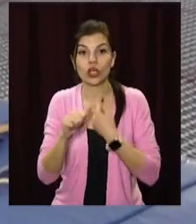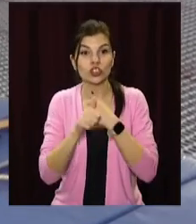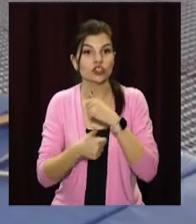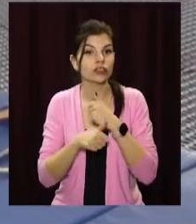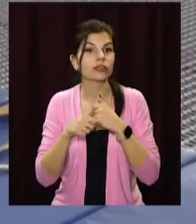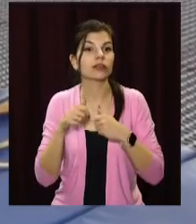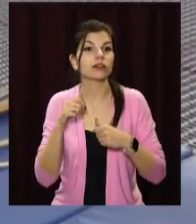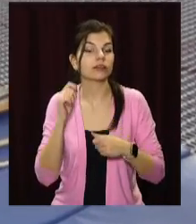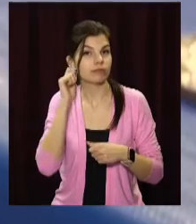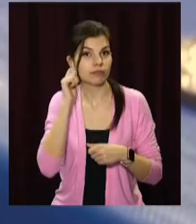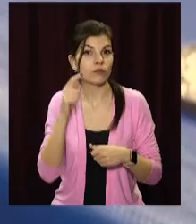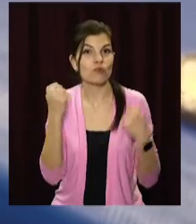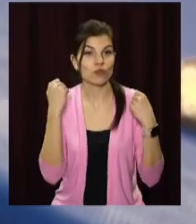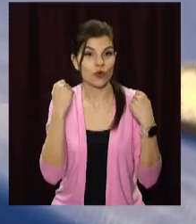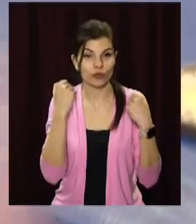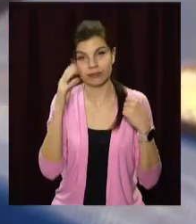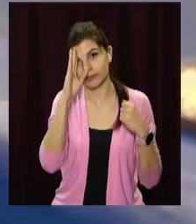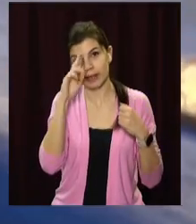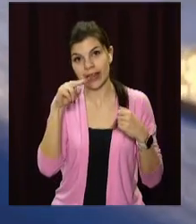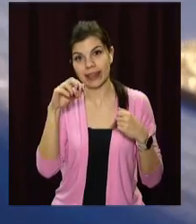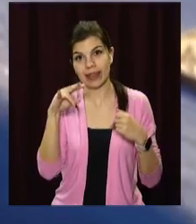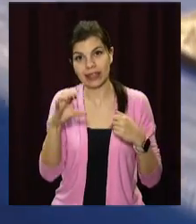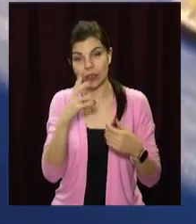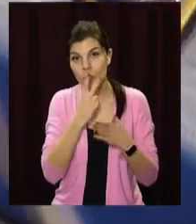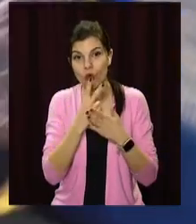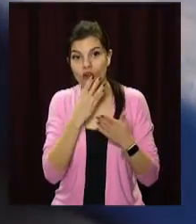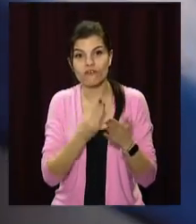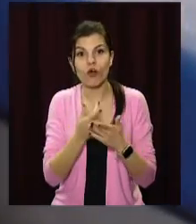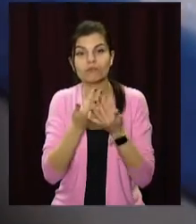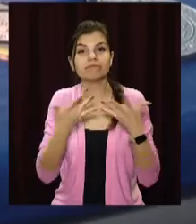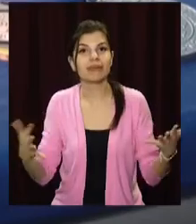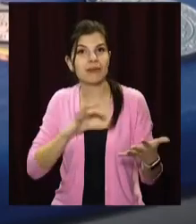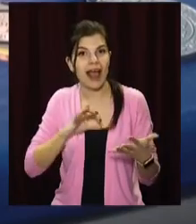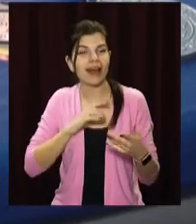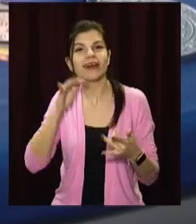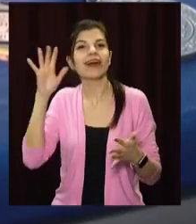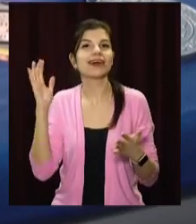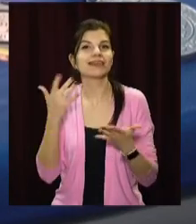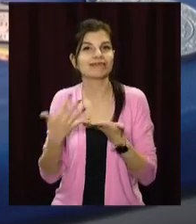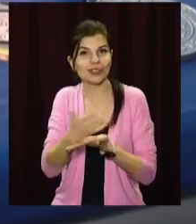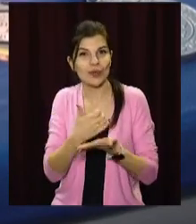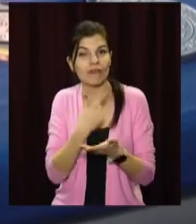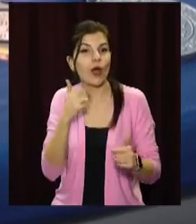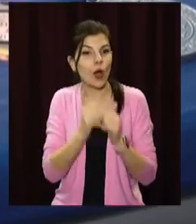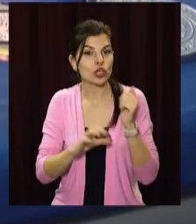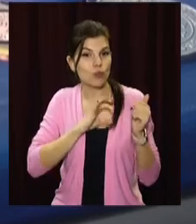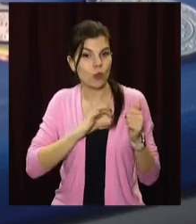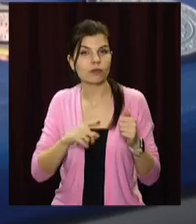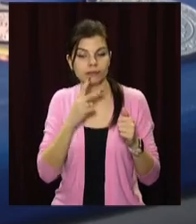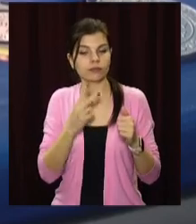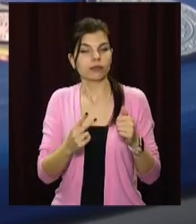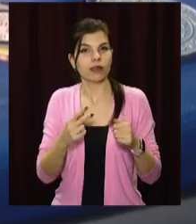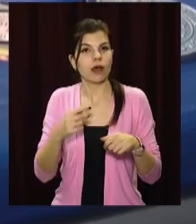16-річний вихованець місцевої спортивної школи Денис Телюк показує нам свою колекцію медалей. Зізнається, кожна з нагород пробуджує в